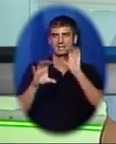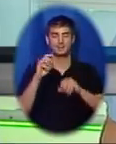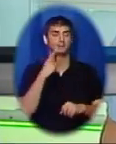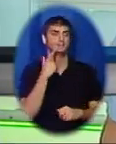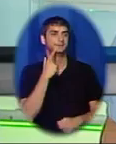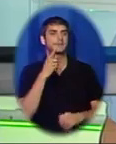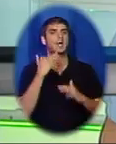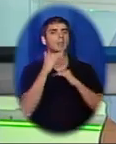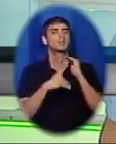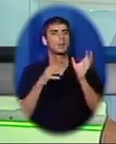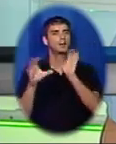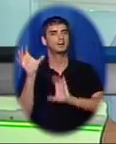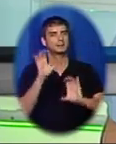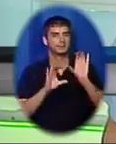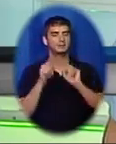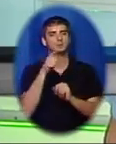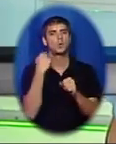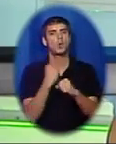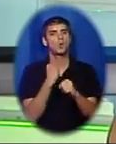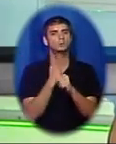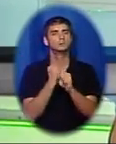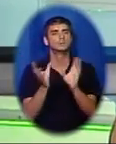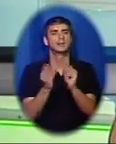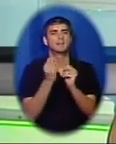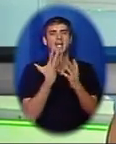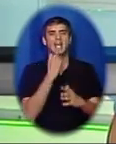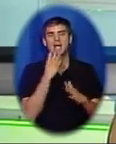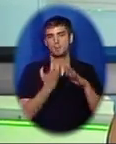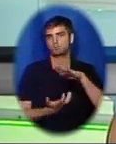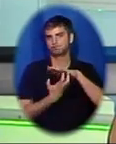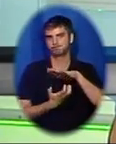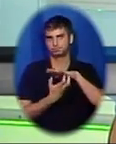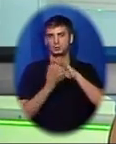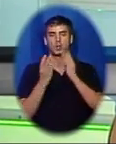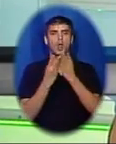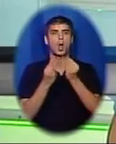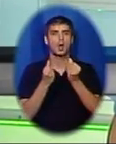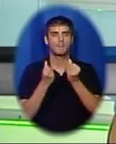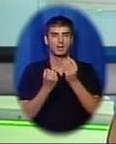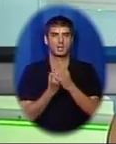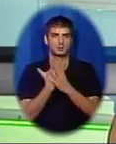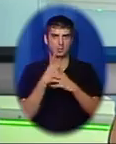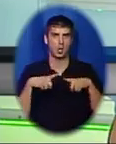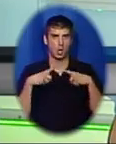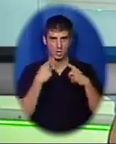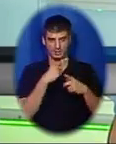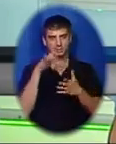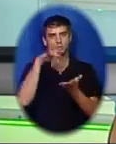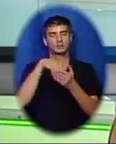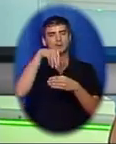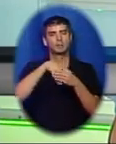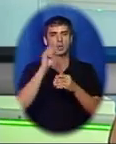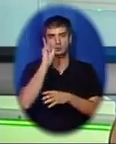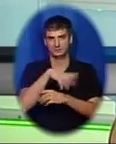התהליך הכימי הוא נעשה באמצעות חימום של החומר האורגני שנמצא בפסולת.